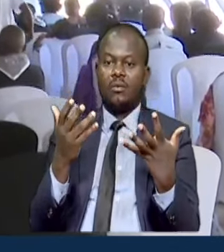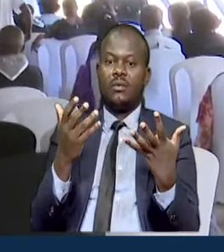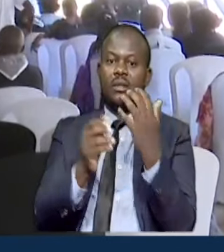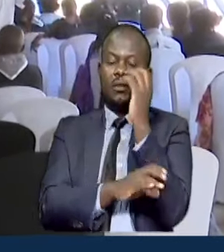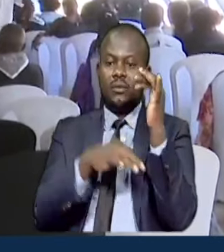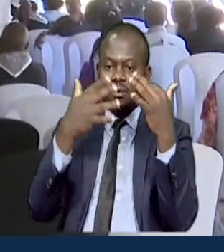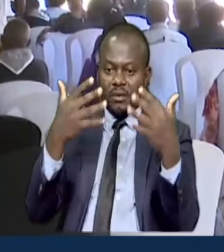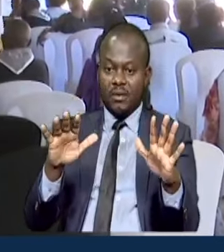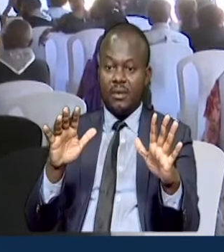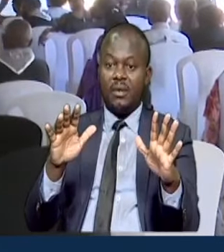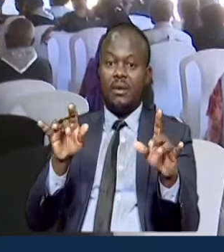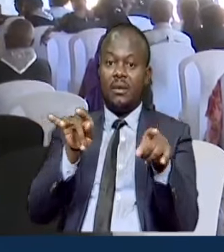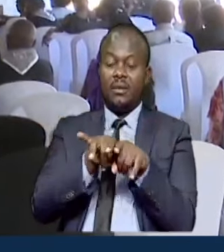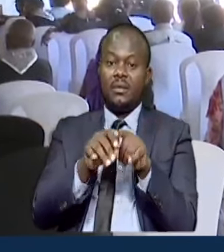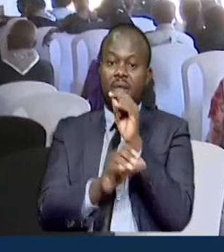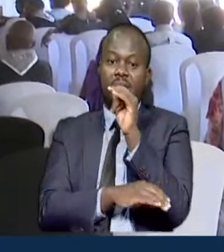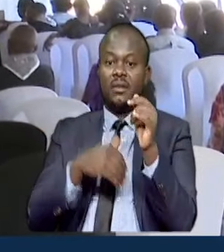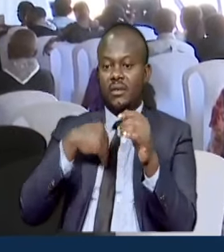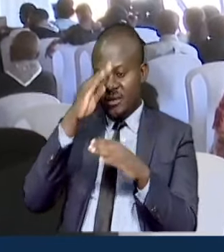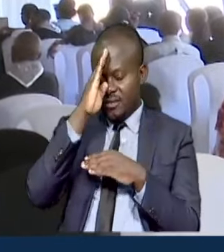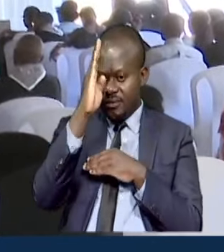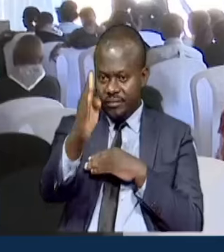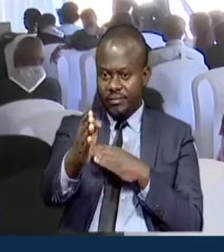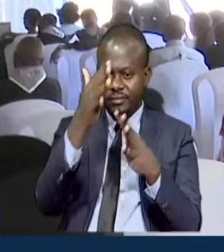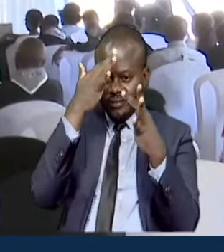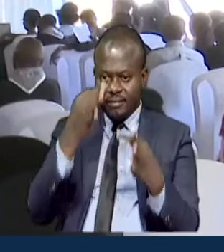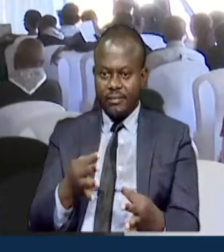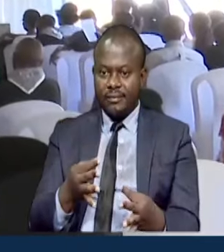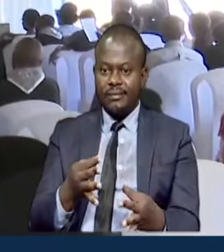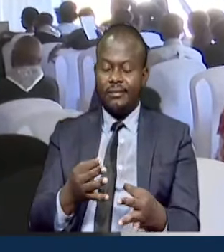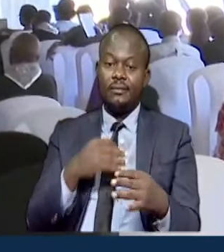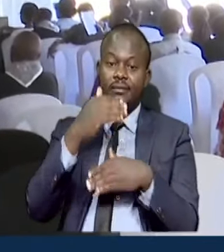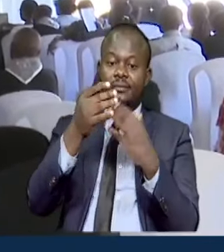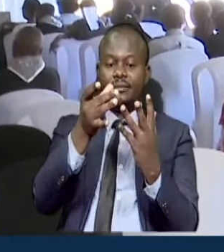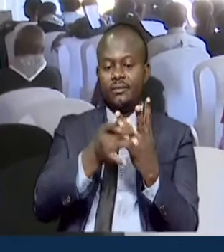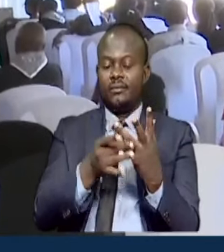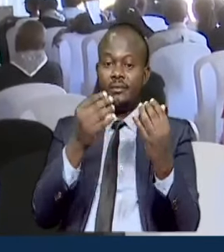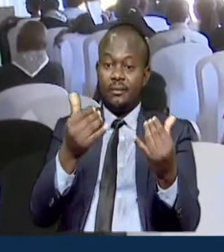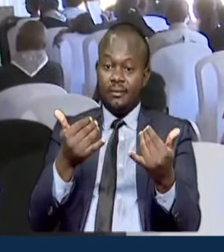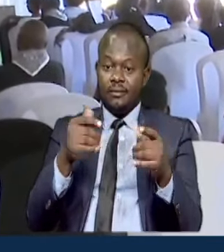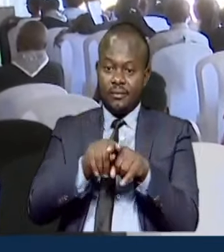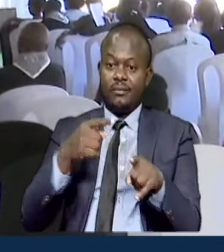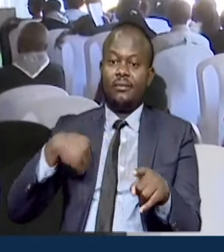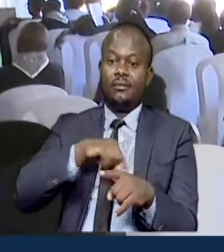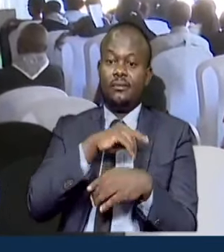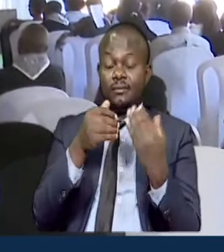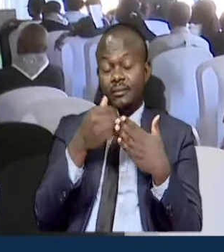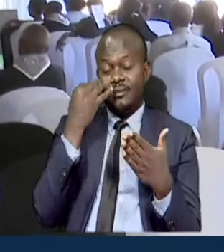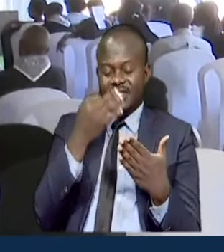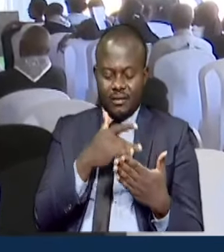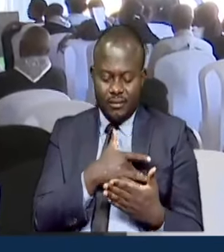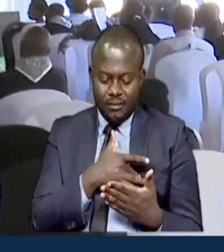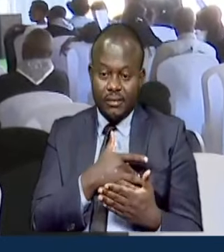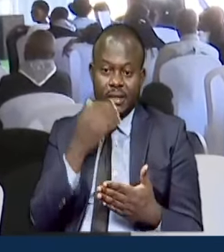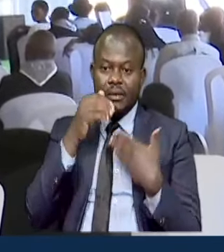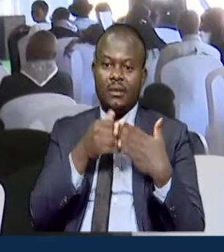kimaze gusa naho igihugu gifite umurongo kigenderamo. Nibwo rero nashatse ubu ngubu kongana gutya. Nubwo mfite agahinda kenshi, nubwo